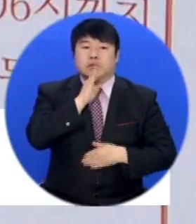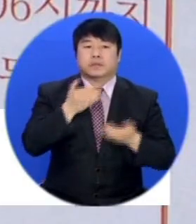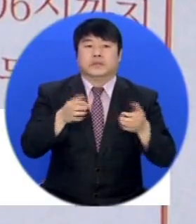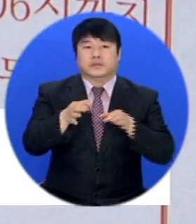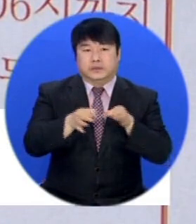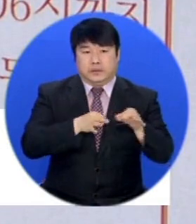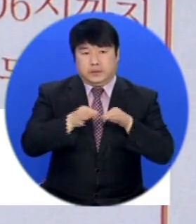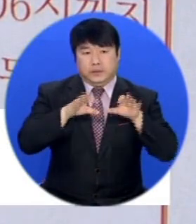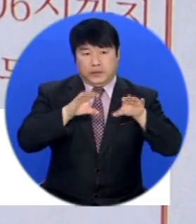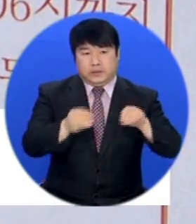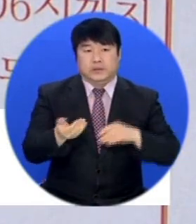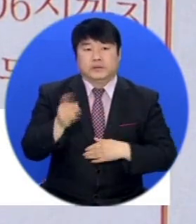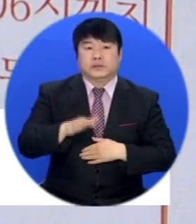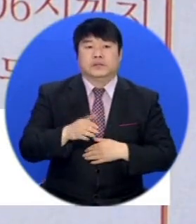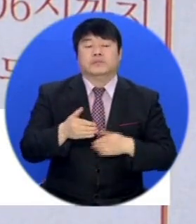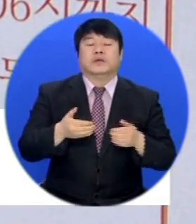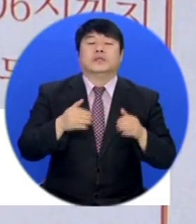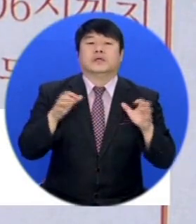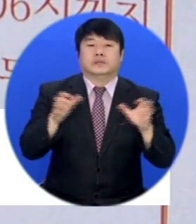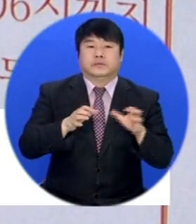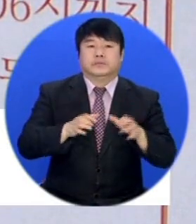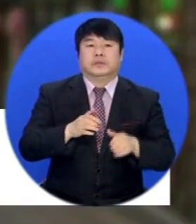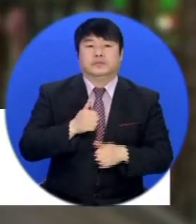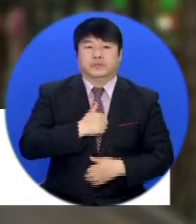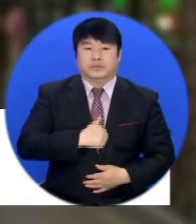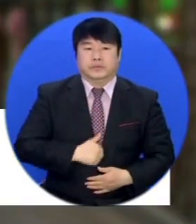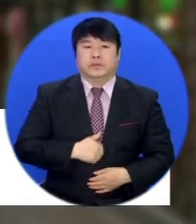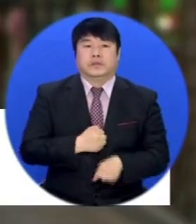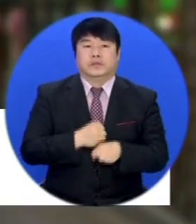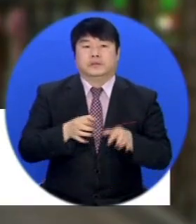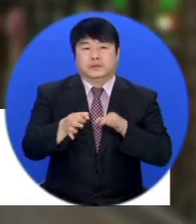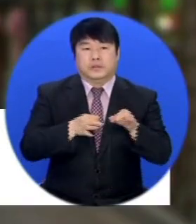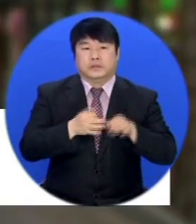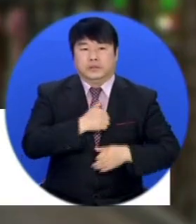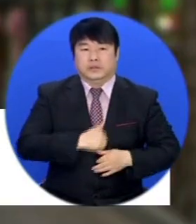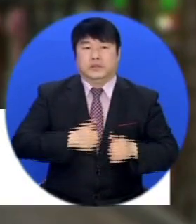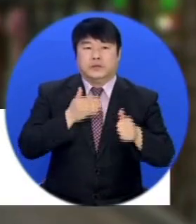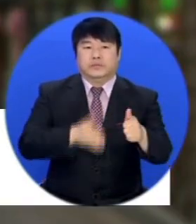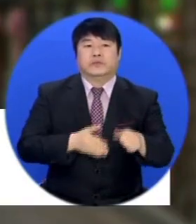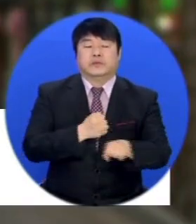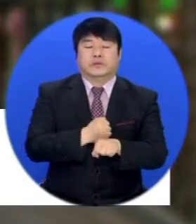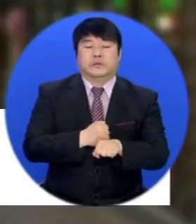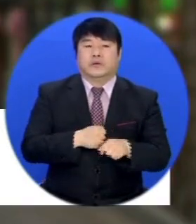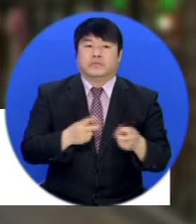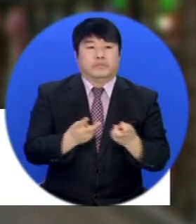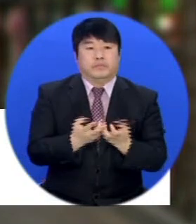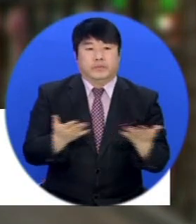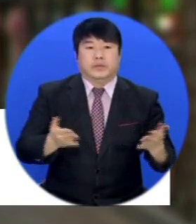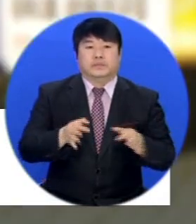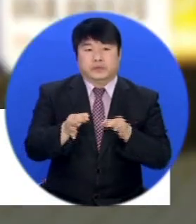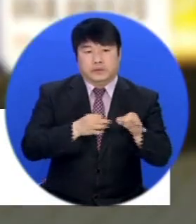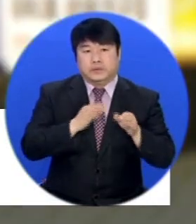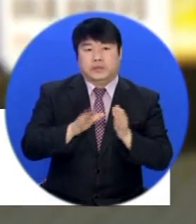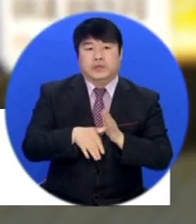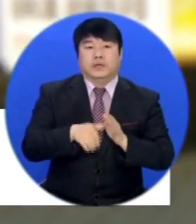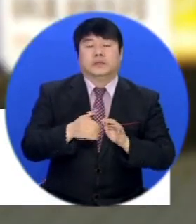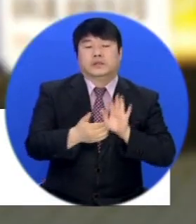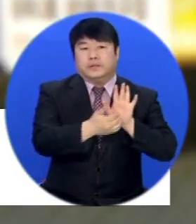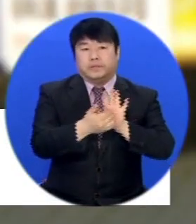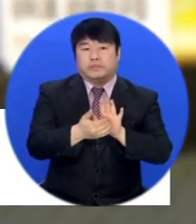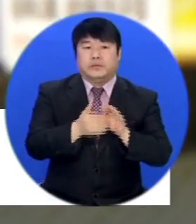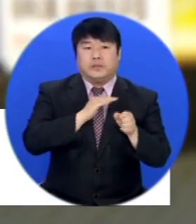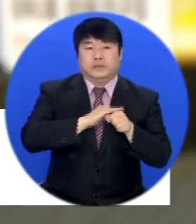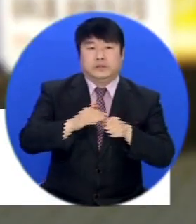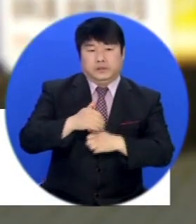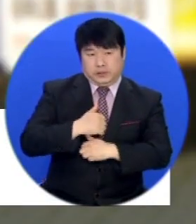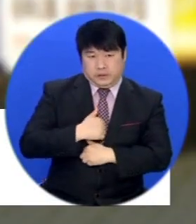영업정지에 해당하지만 집합제한은 영업자제를 권고하되 불가피하게 영업할 때는 방역수칙을 준수하도록